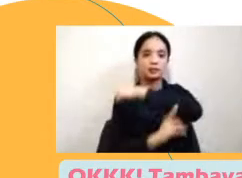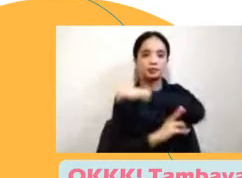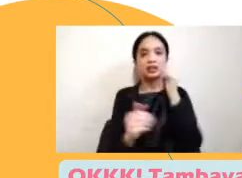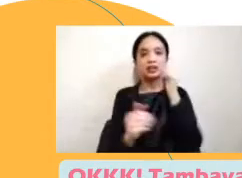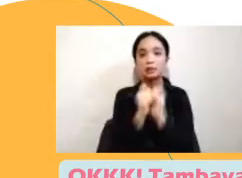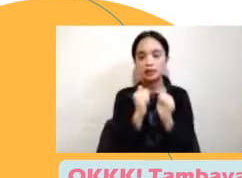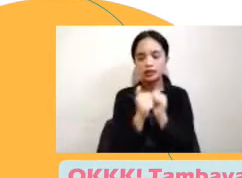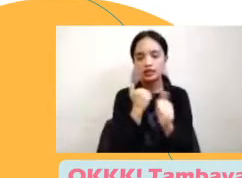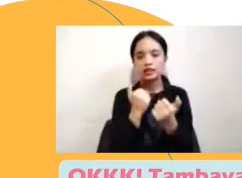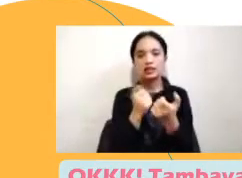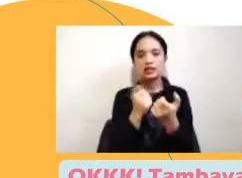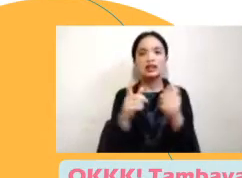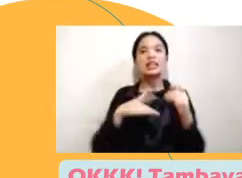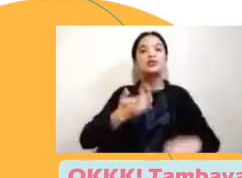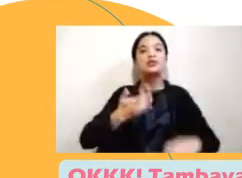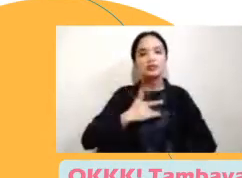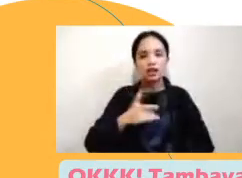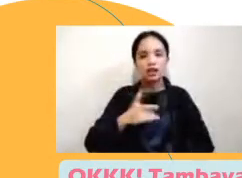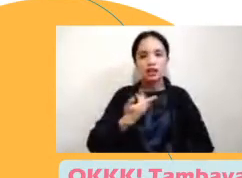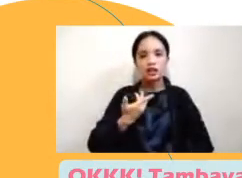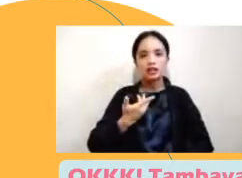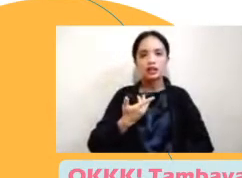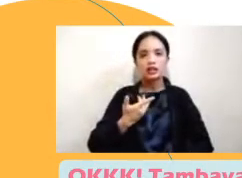in terms of pakiramdam at tunog sa buong